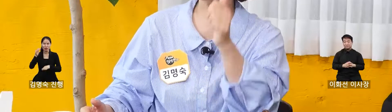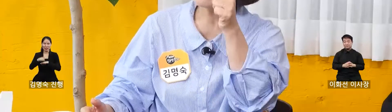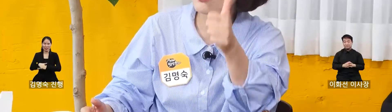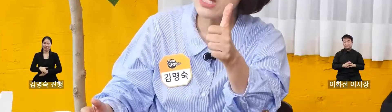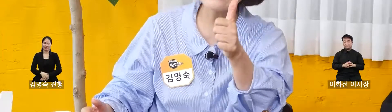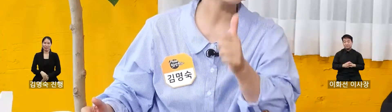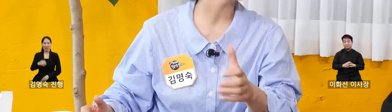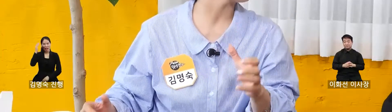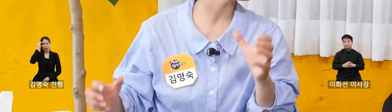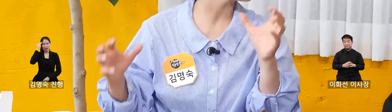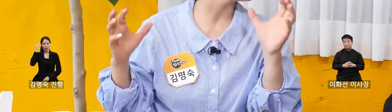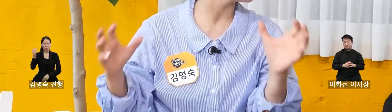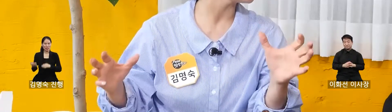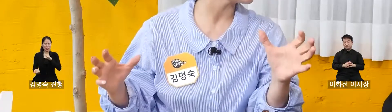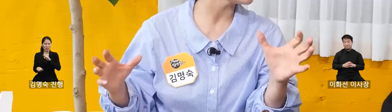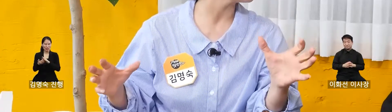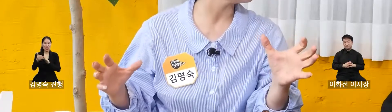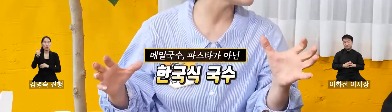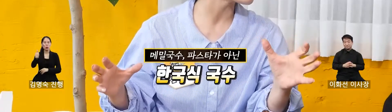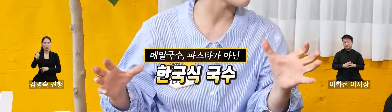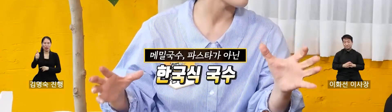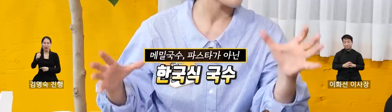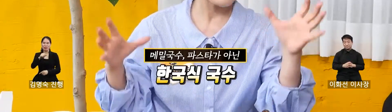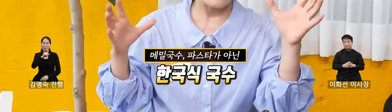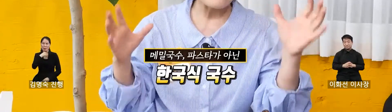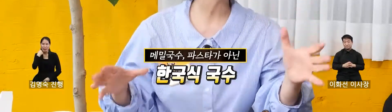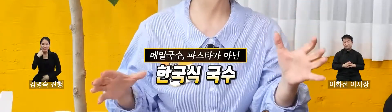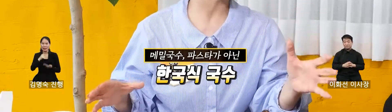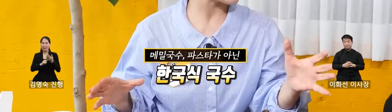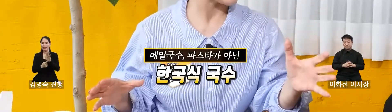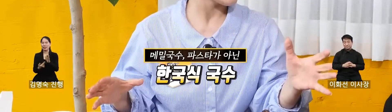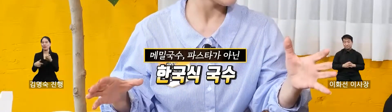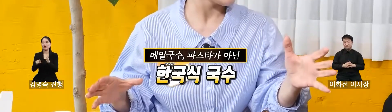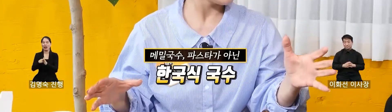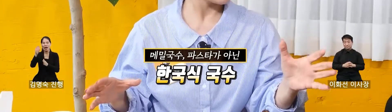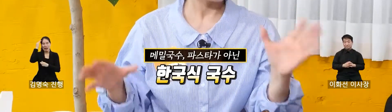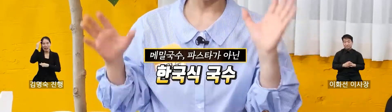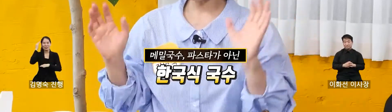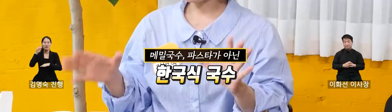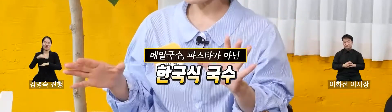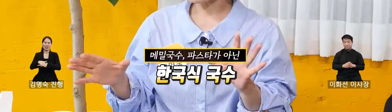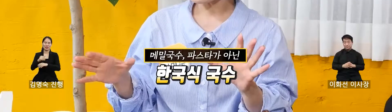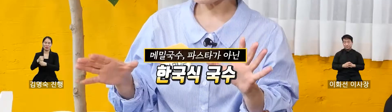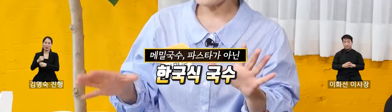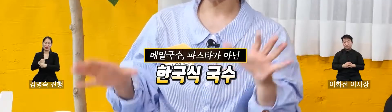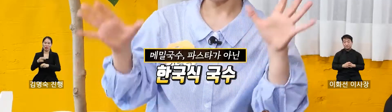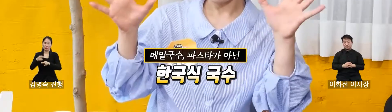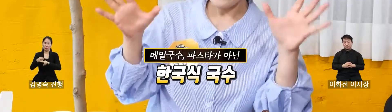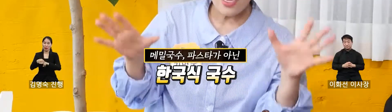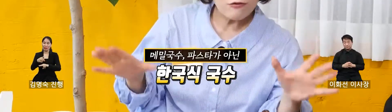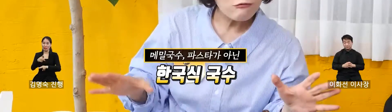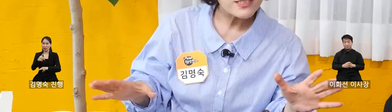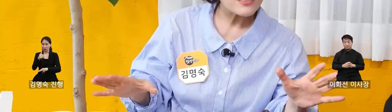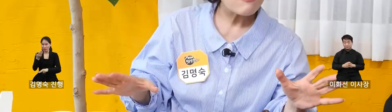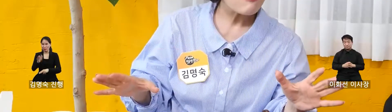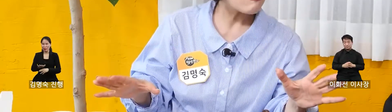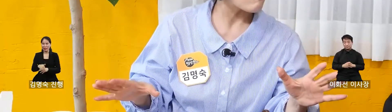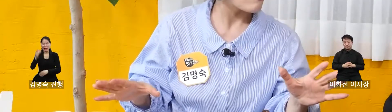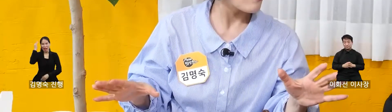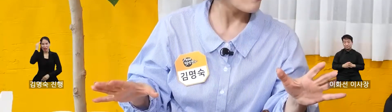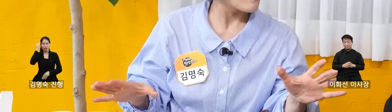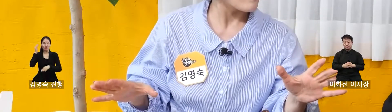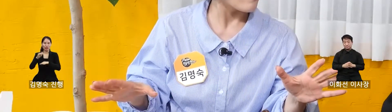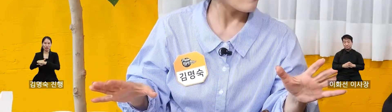한국이 최고다라는 맛을 이제 내기 위해서 한국식. 예. 그러니까 돈가스지만